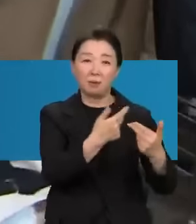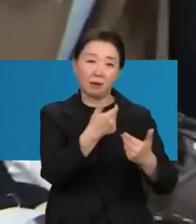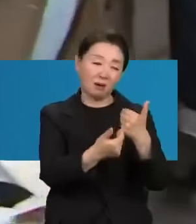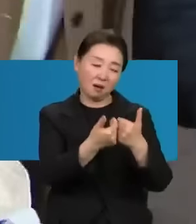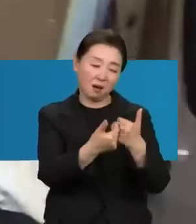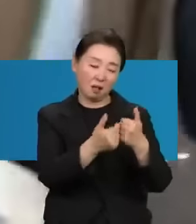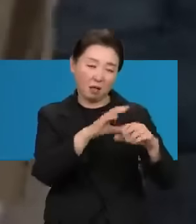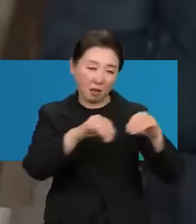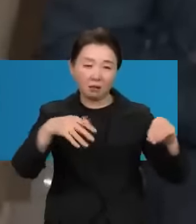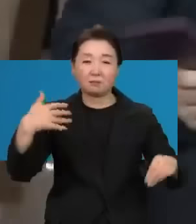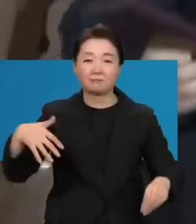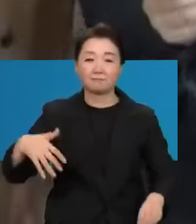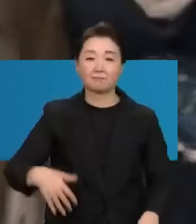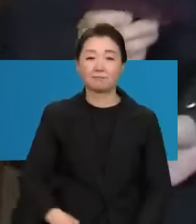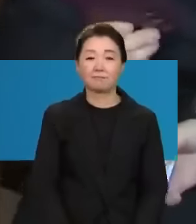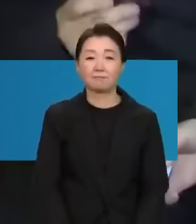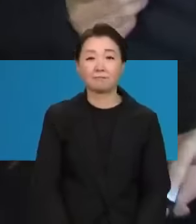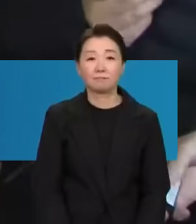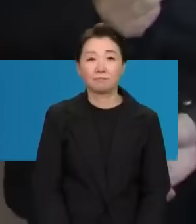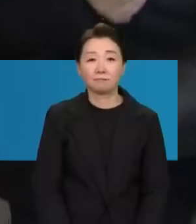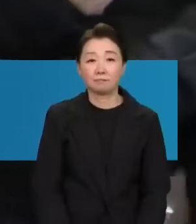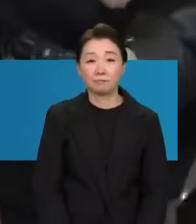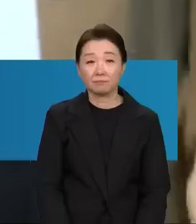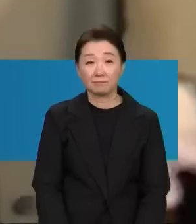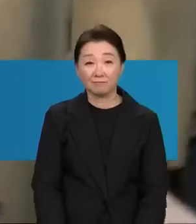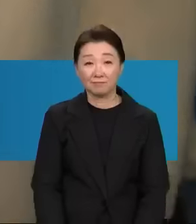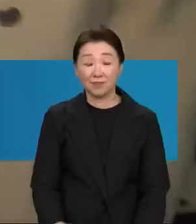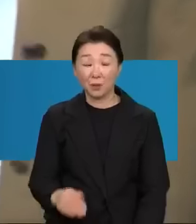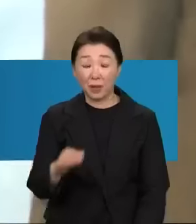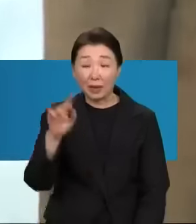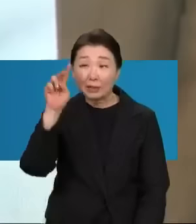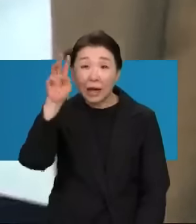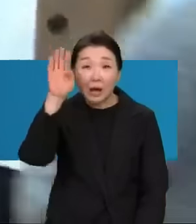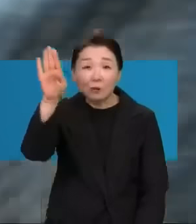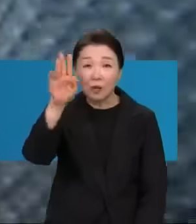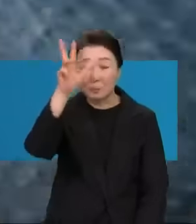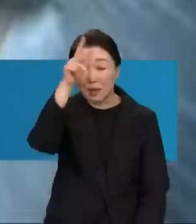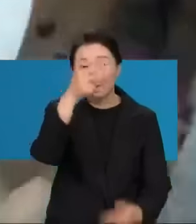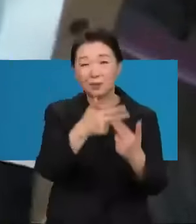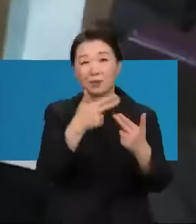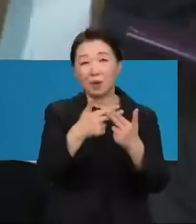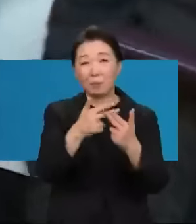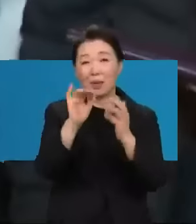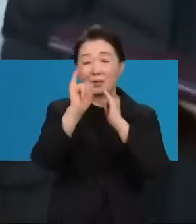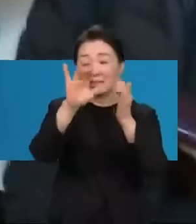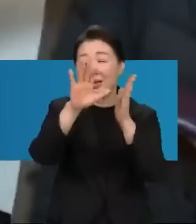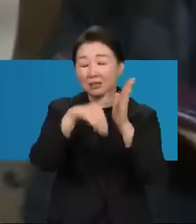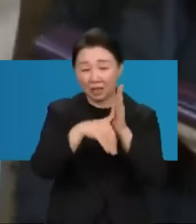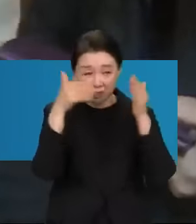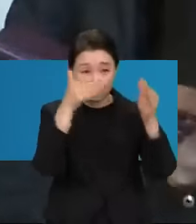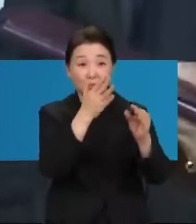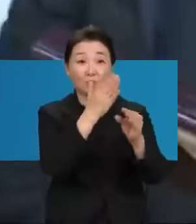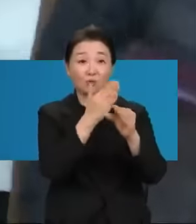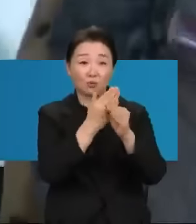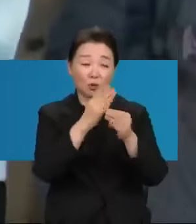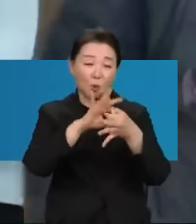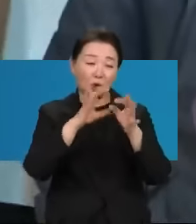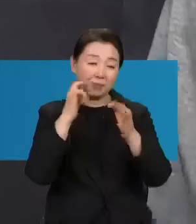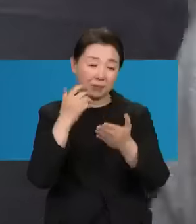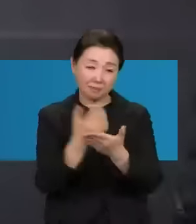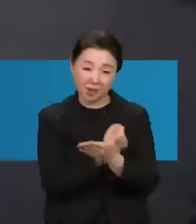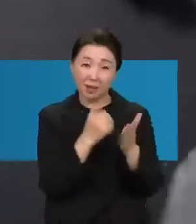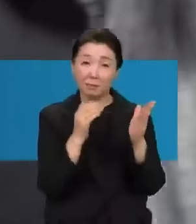갈등도 완전히 해소되진 않았습니다. 시선은 나흘 뒤에 열릴 배드민턴 협회 포상식에 쏠리고 있는데요. 올림픽 금메달을